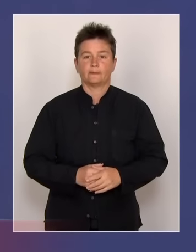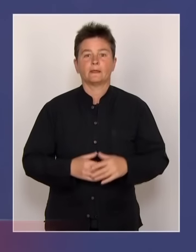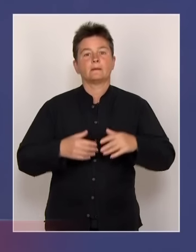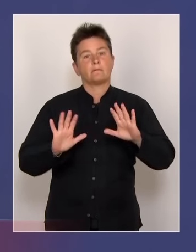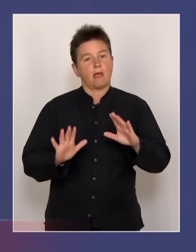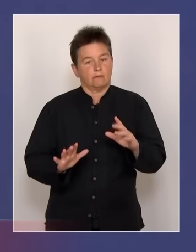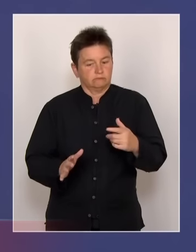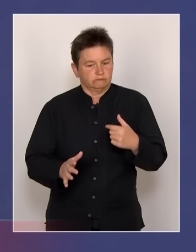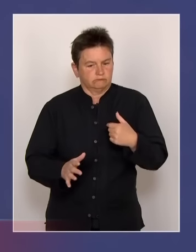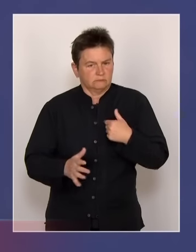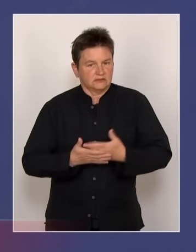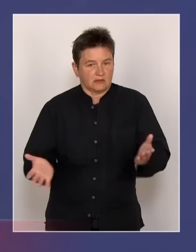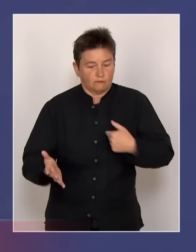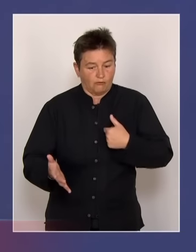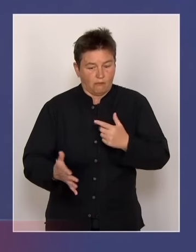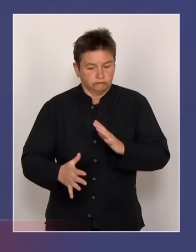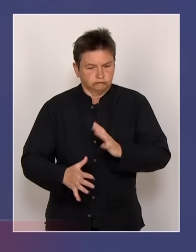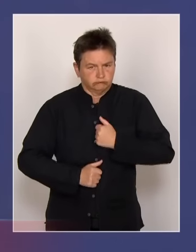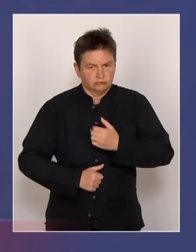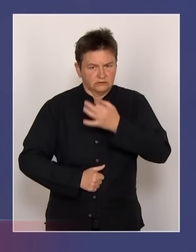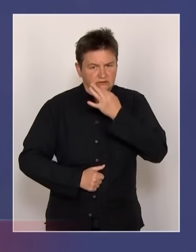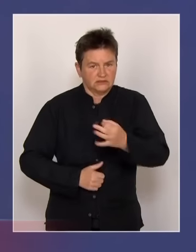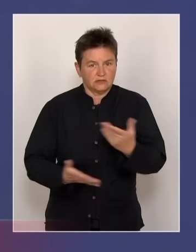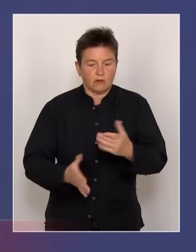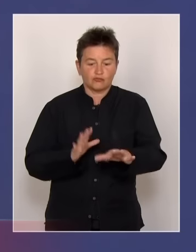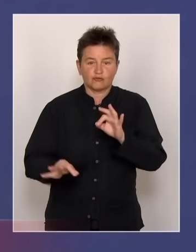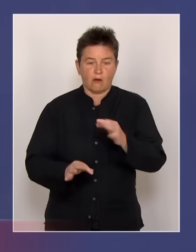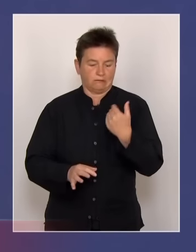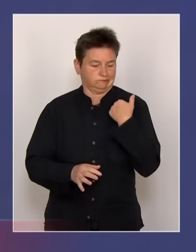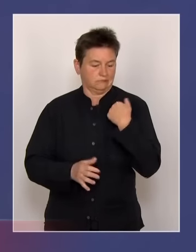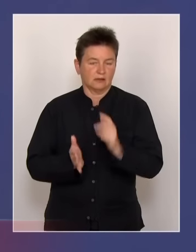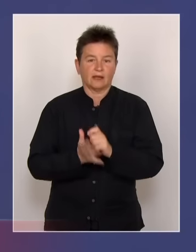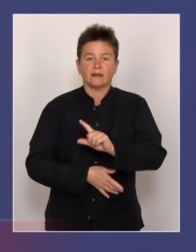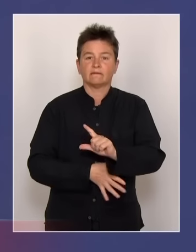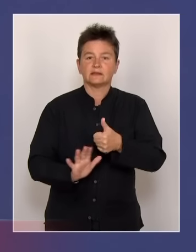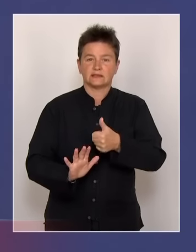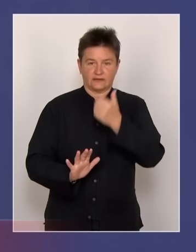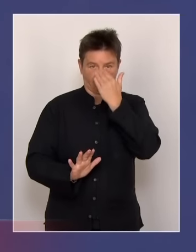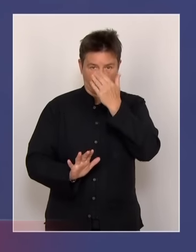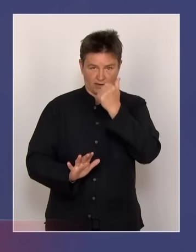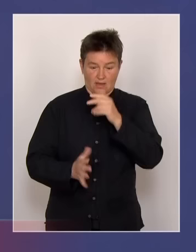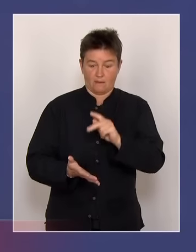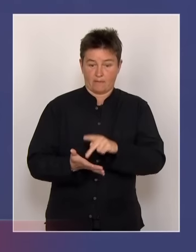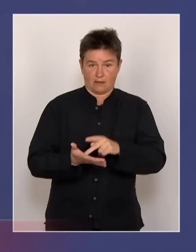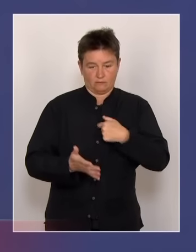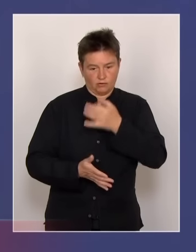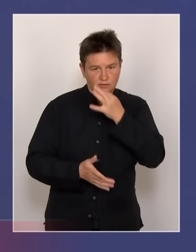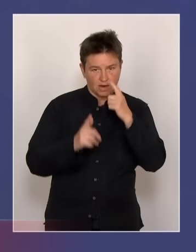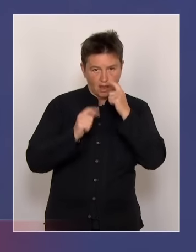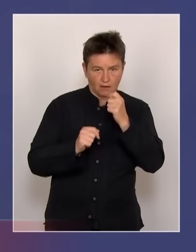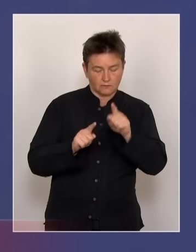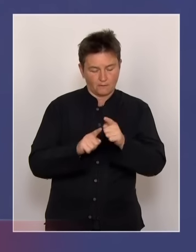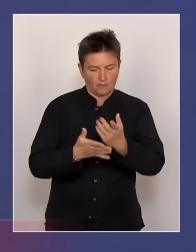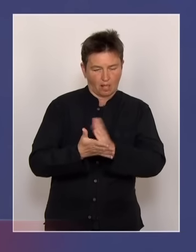j'assume totalement le choix en la matière, le 26 février dernier à Paris, d'avoir réintroduit une ambiguïté stratégique.